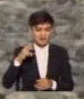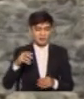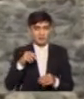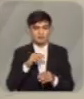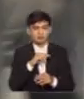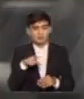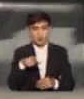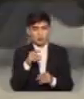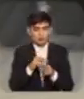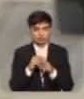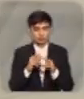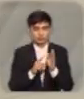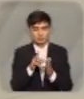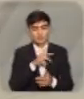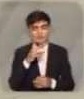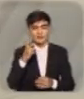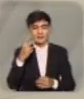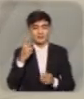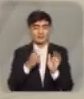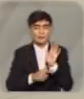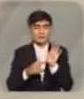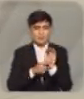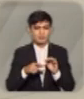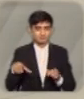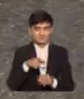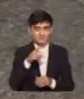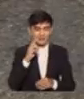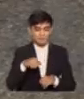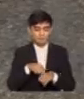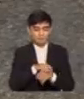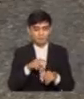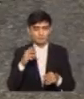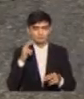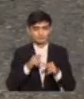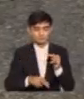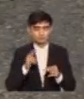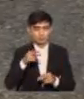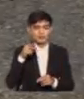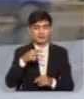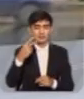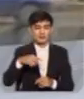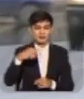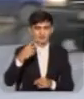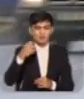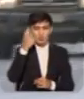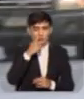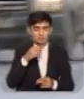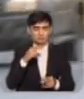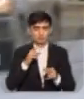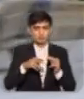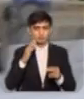жүріп жатыр. 277 шақырымдық жол 2022 жылы толық аяқталып, пайдалануға беріледі